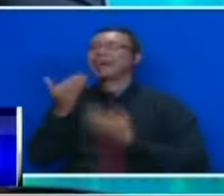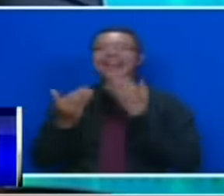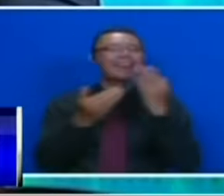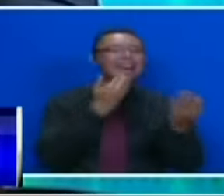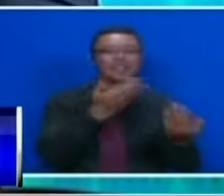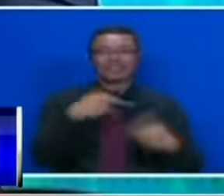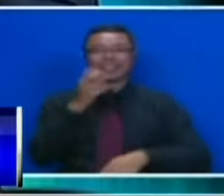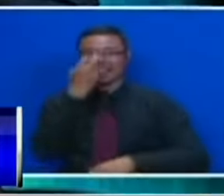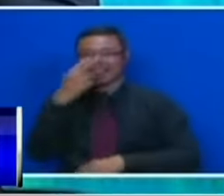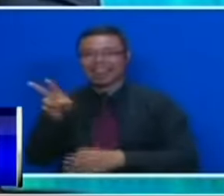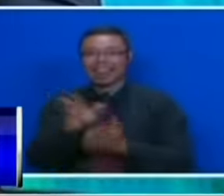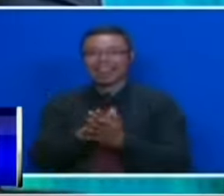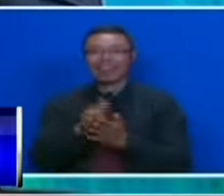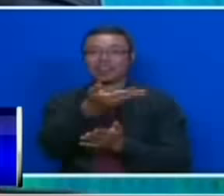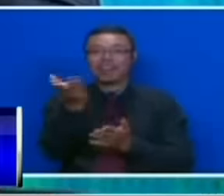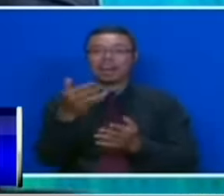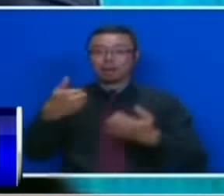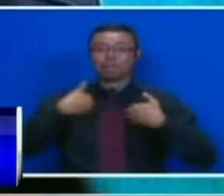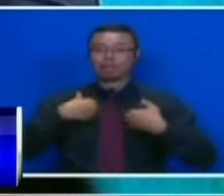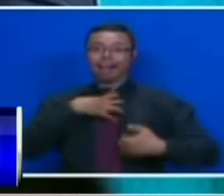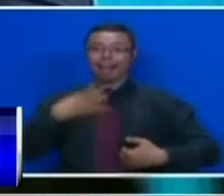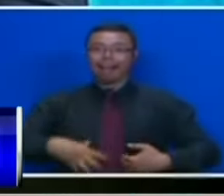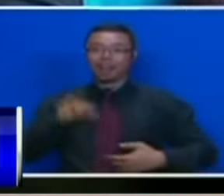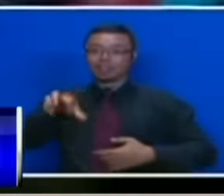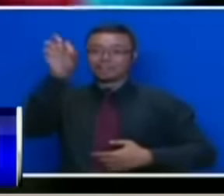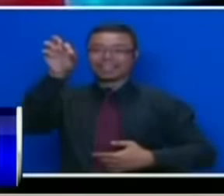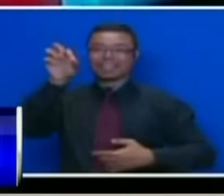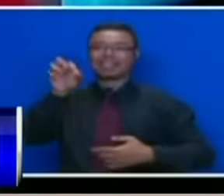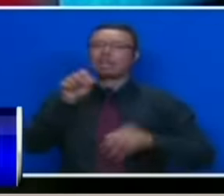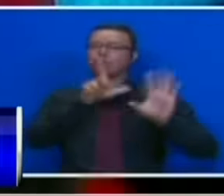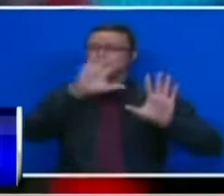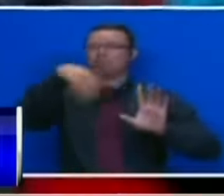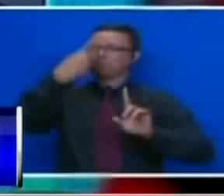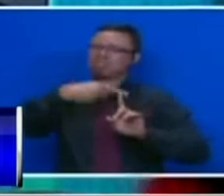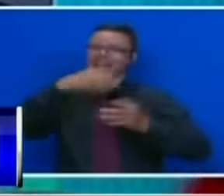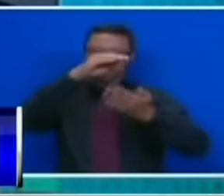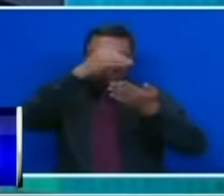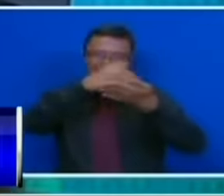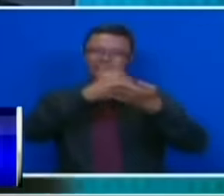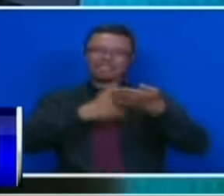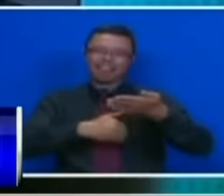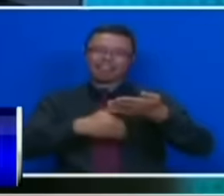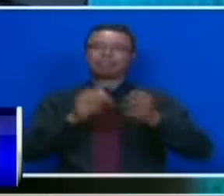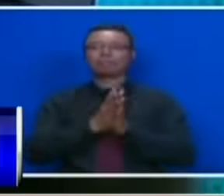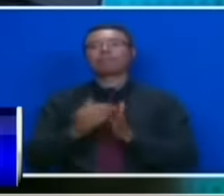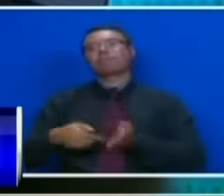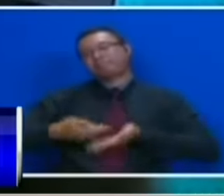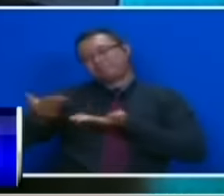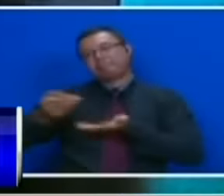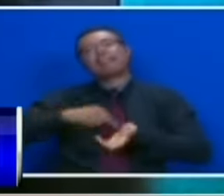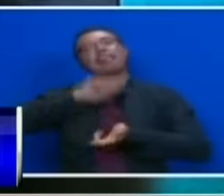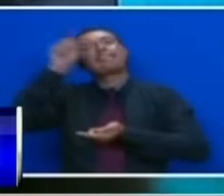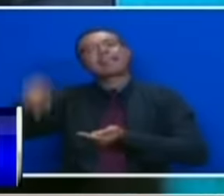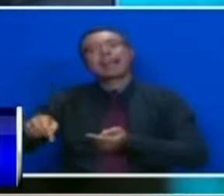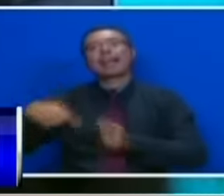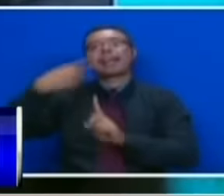sudah menyaksikan. Dan bagi Anda yang memiliki hak pilih, ada hampir 7 juta dalam daftar pemilih tetap, silakan datang berbondong-bondong